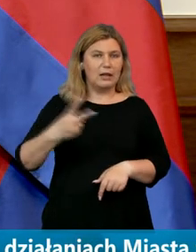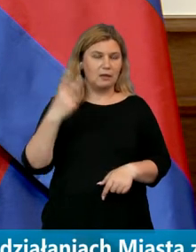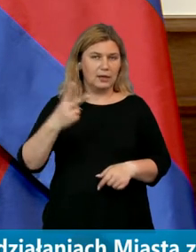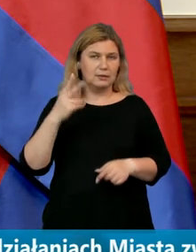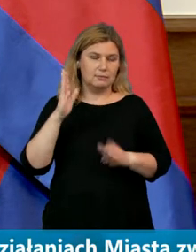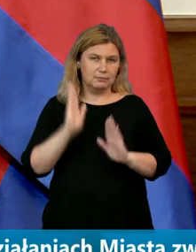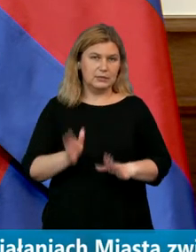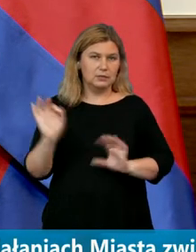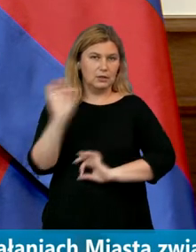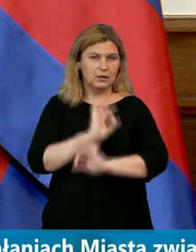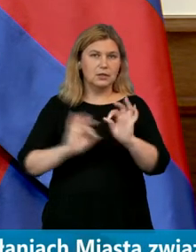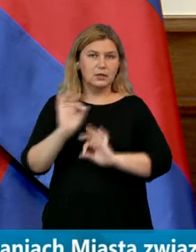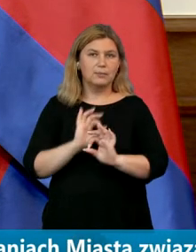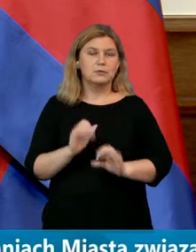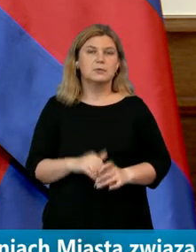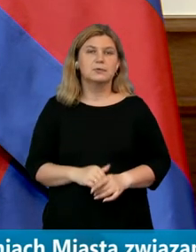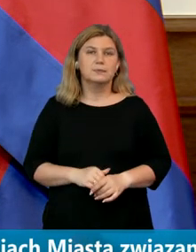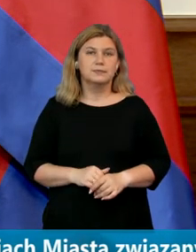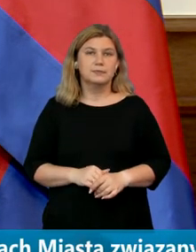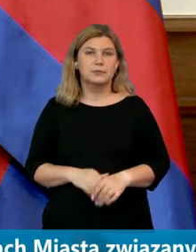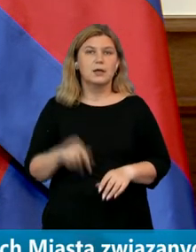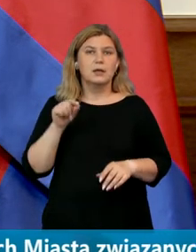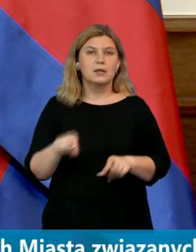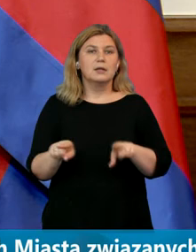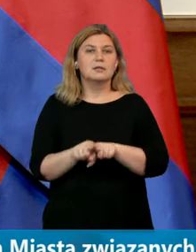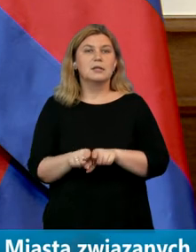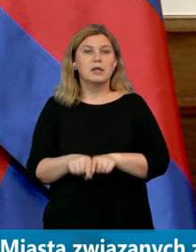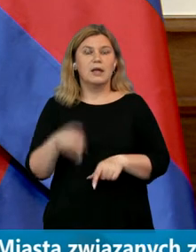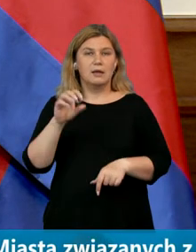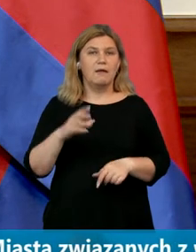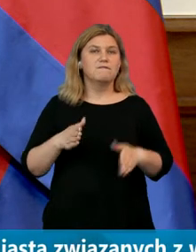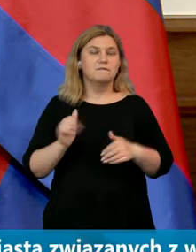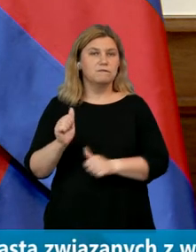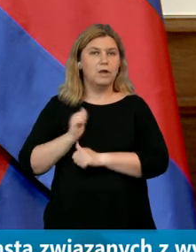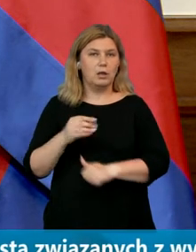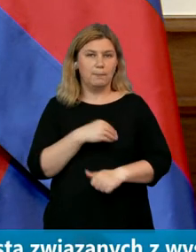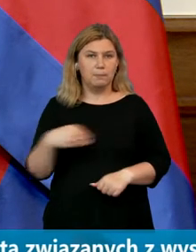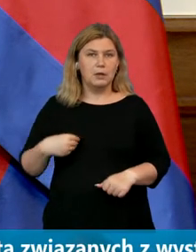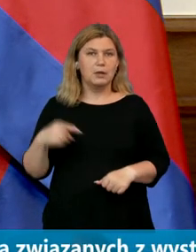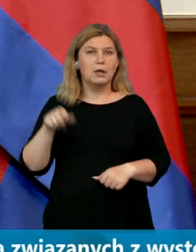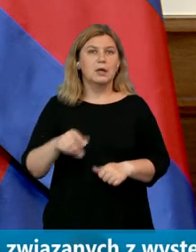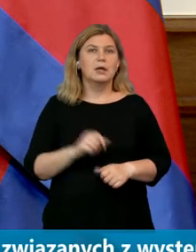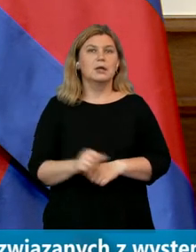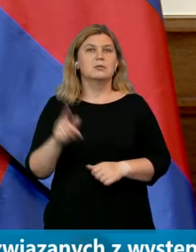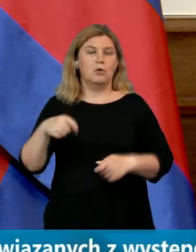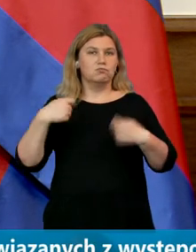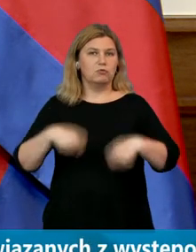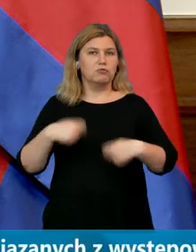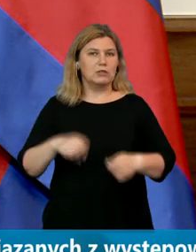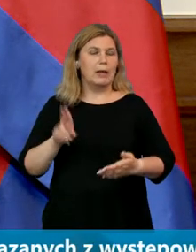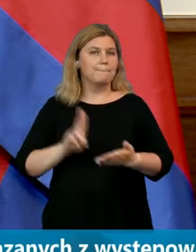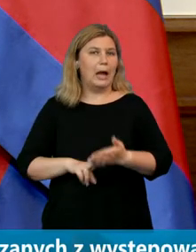wyjątkowe miejsce. Tym bardziej, że Aleja Wojska Polskiego to Aleja Szczecińskich Marek. Przypomnę,